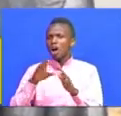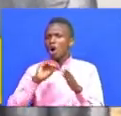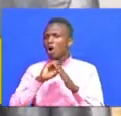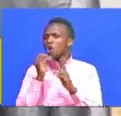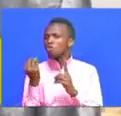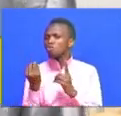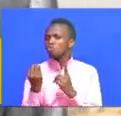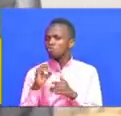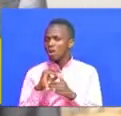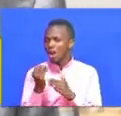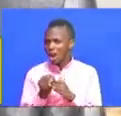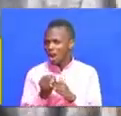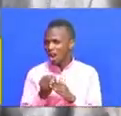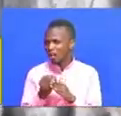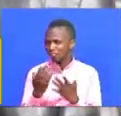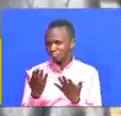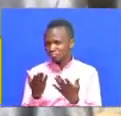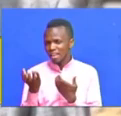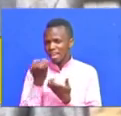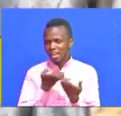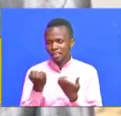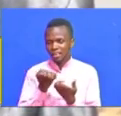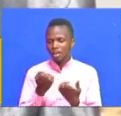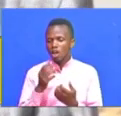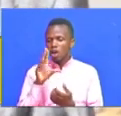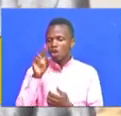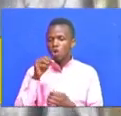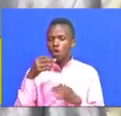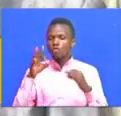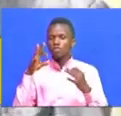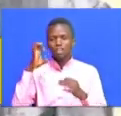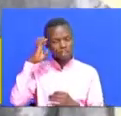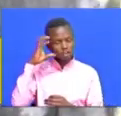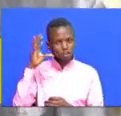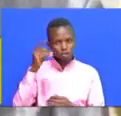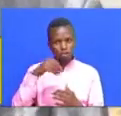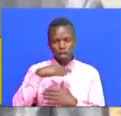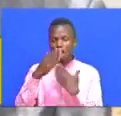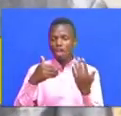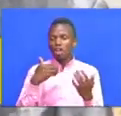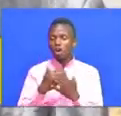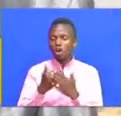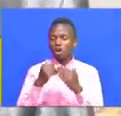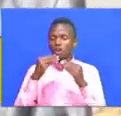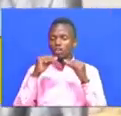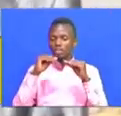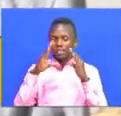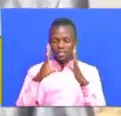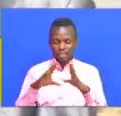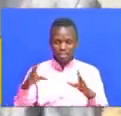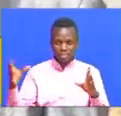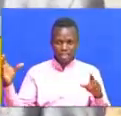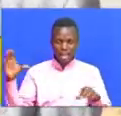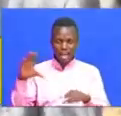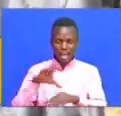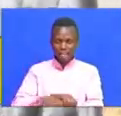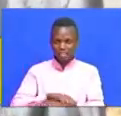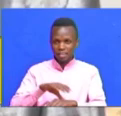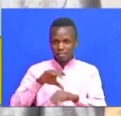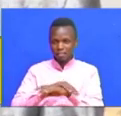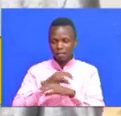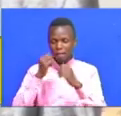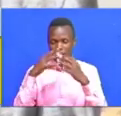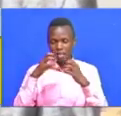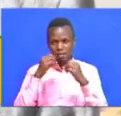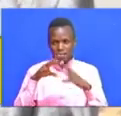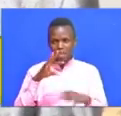ya bure. Hiyo miaka imetangazwa ni ya bure. Yote inamalizia na walimu. Kwa sababu watoto wanafukuzwa juu ya school